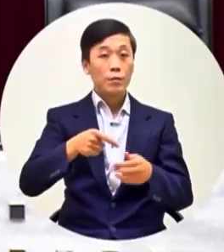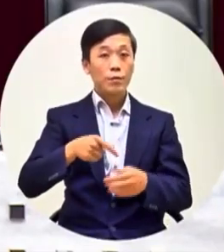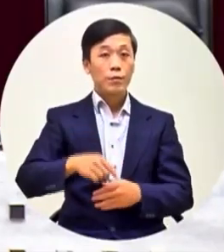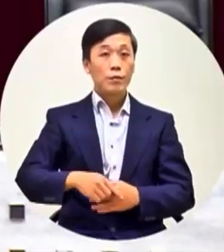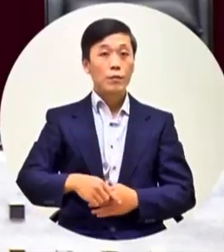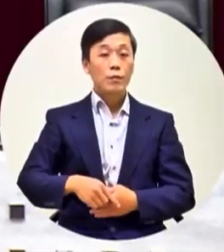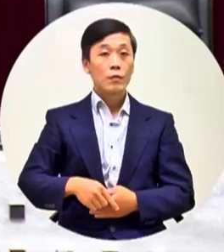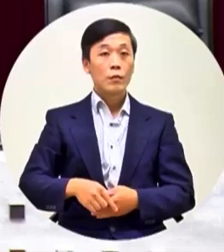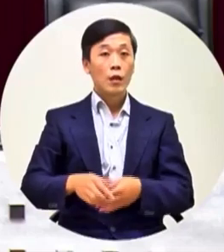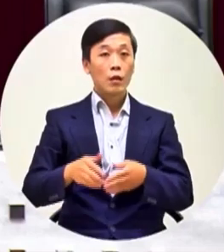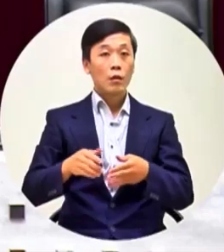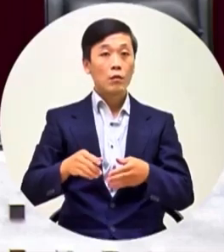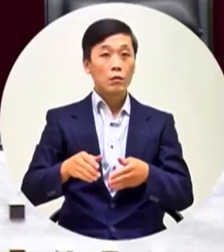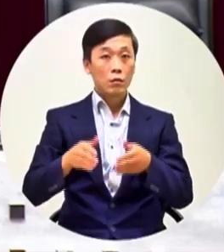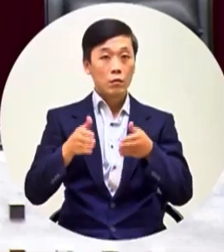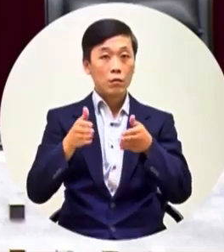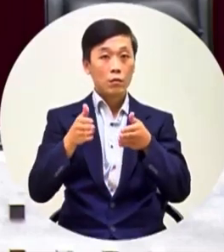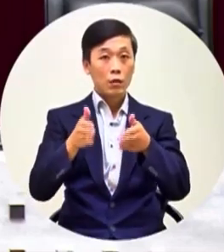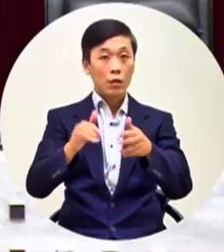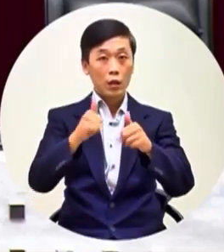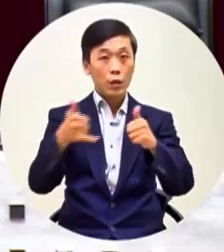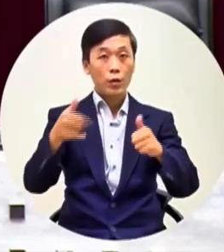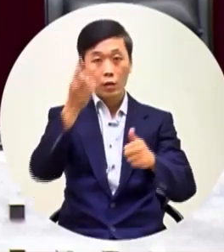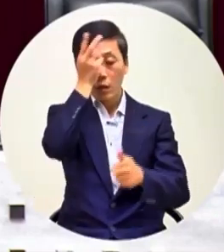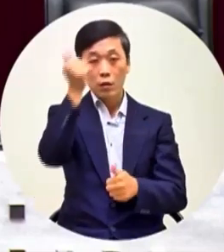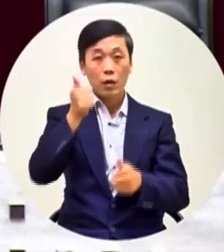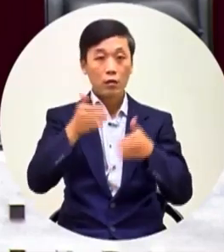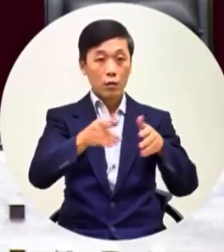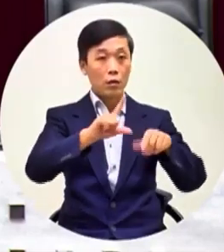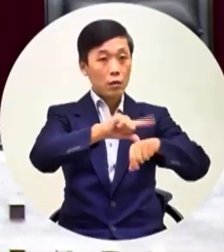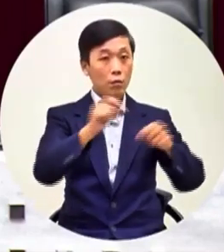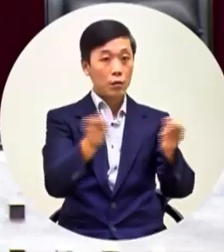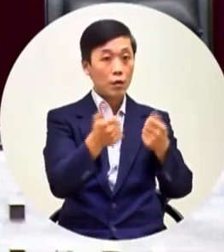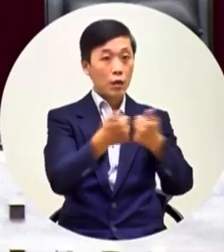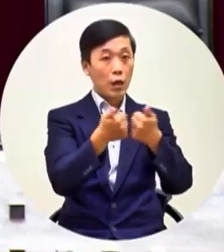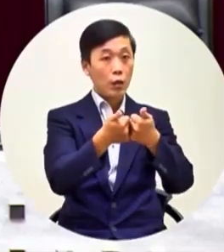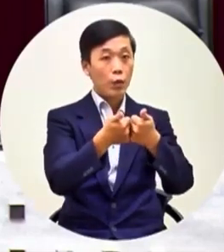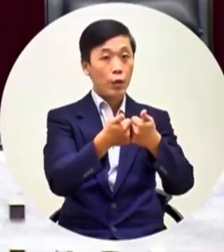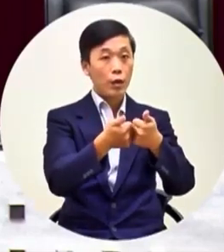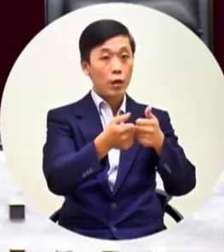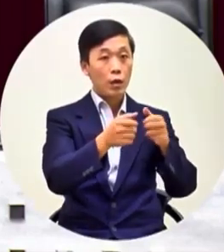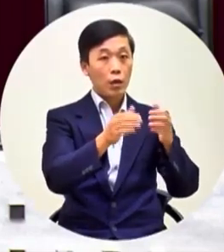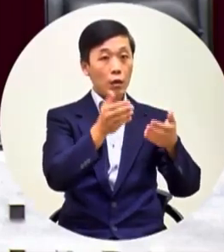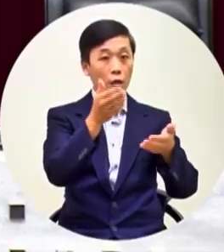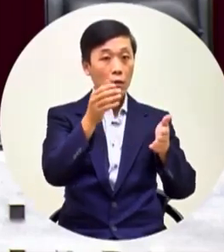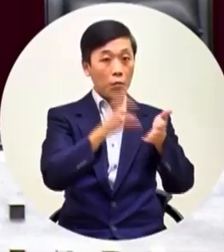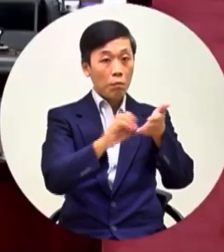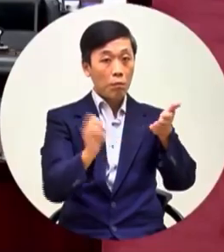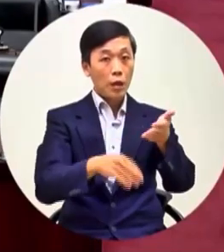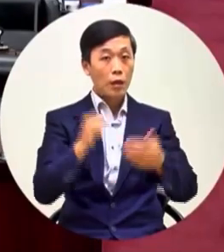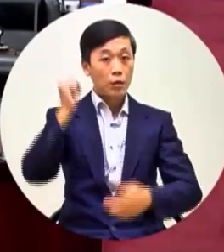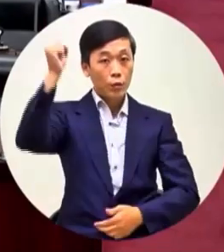赞，反对曾议员所提继续召开临时会的，请举手。